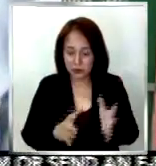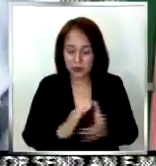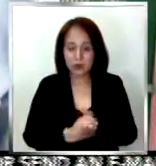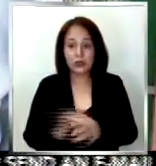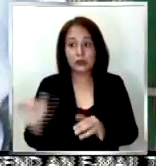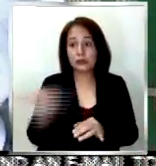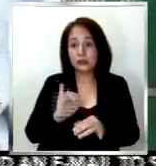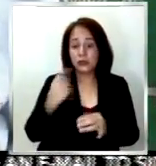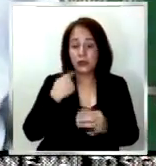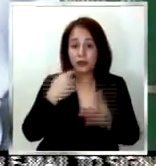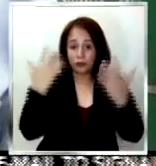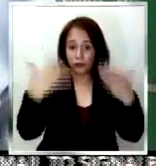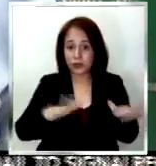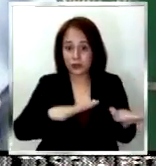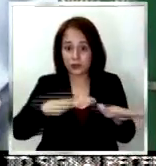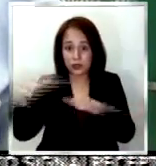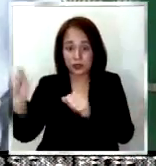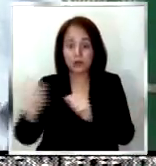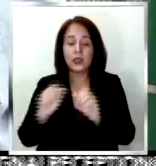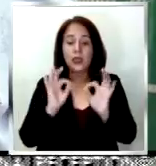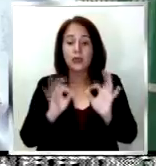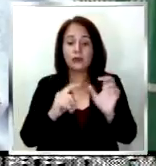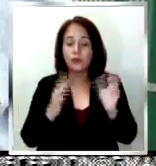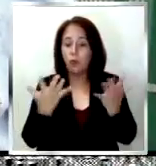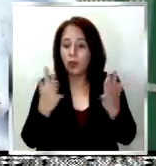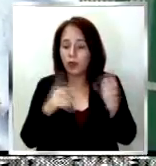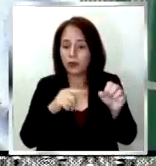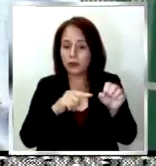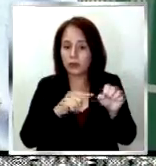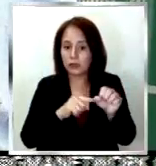ka, kung wala kang extra pera,